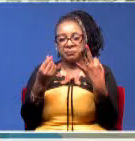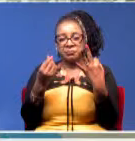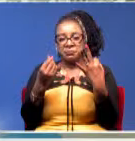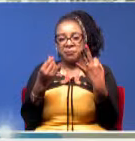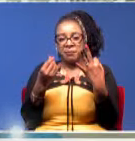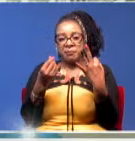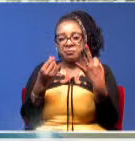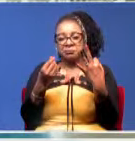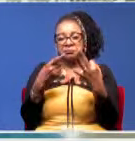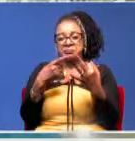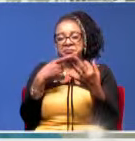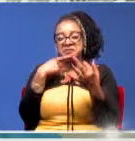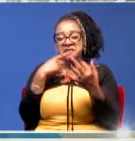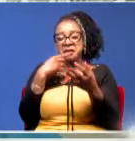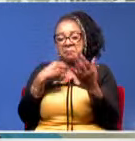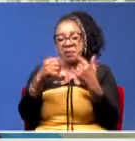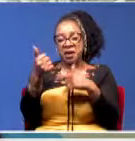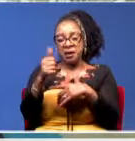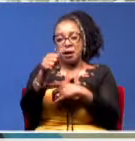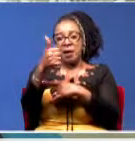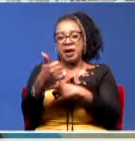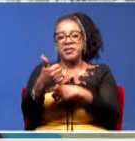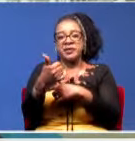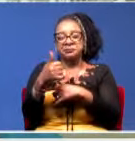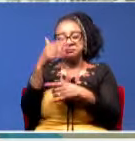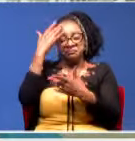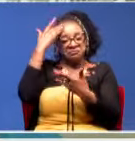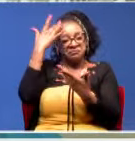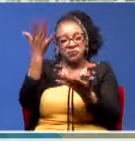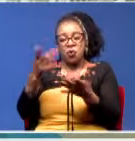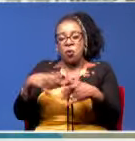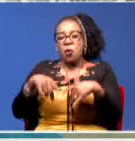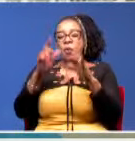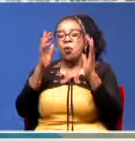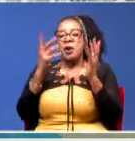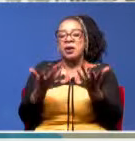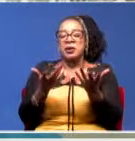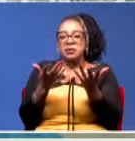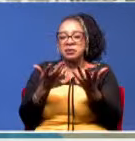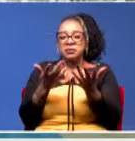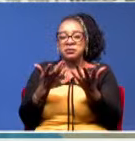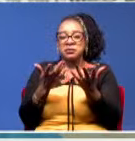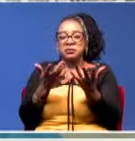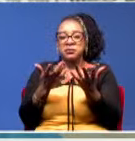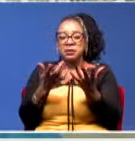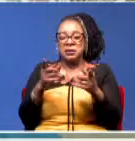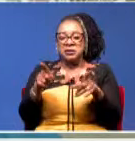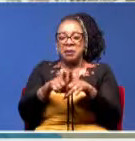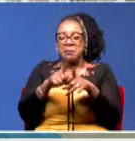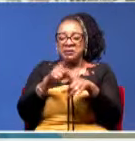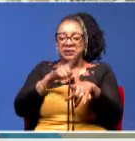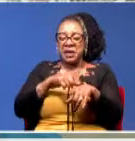Nilisikia aliachiliwa na pesa au wengine haijulikani mahali walienda. Hadi tukichukuliwa vidole